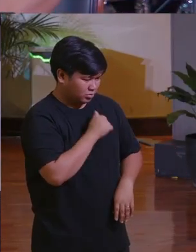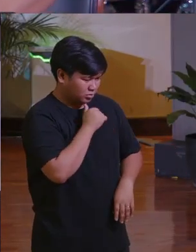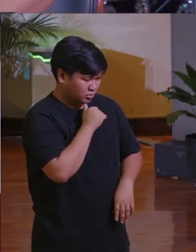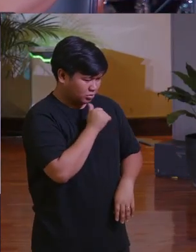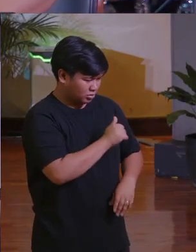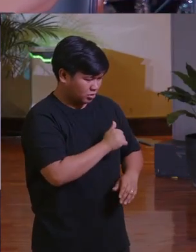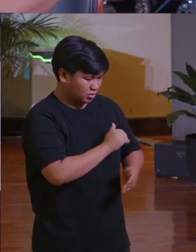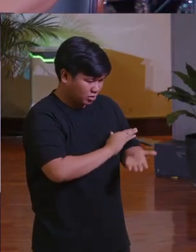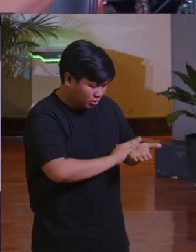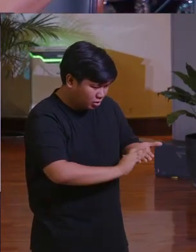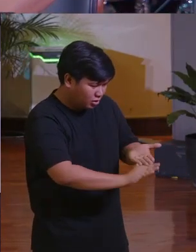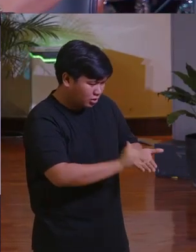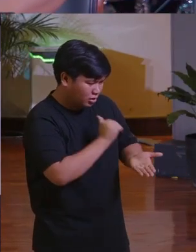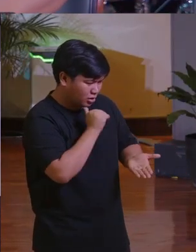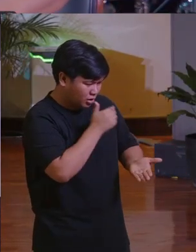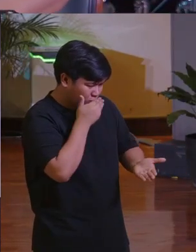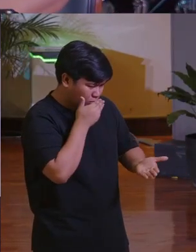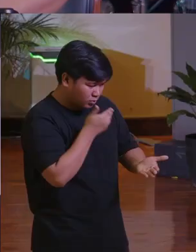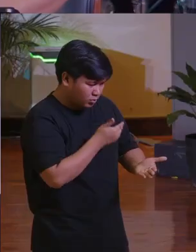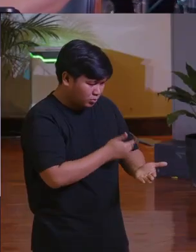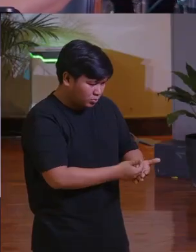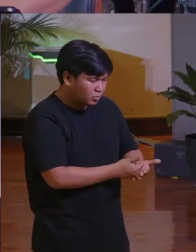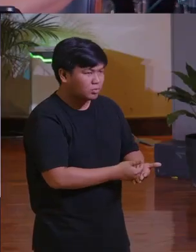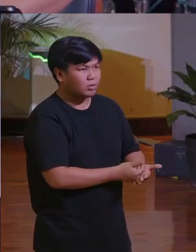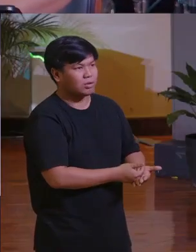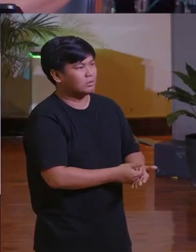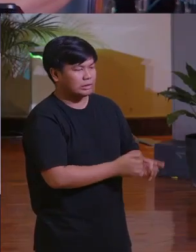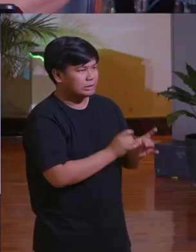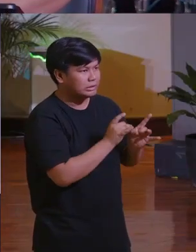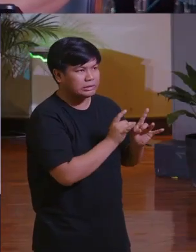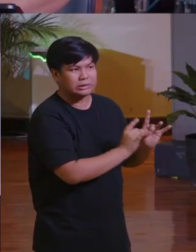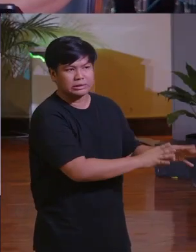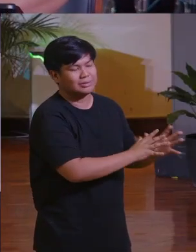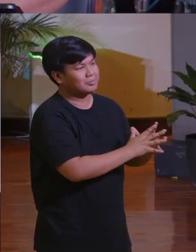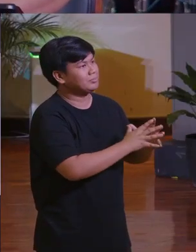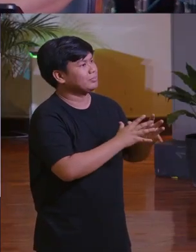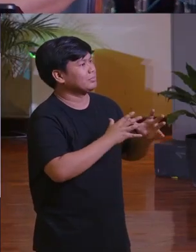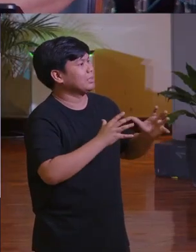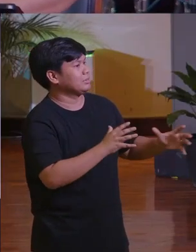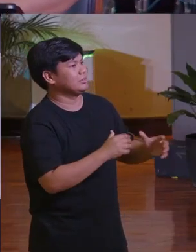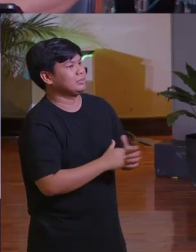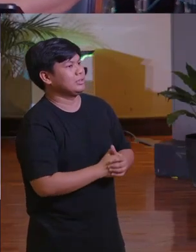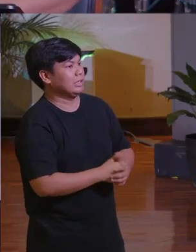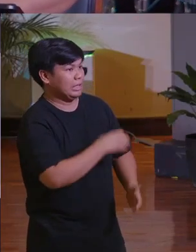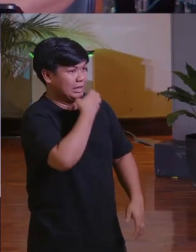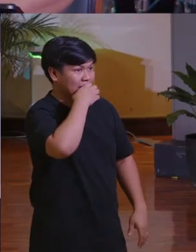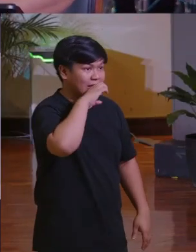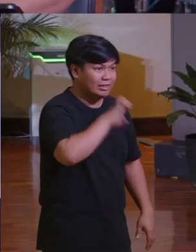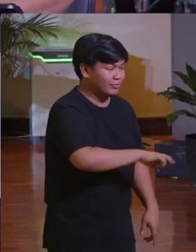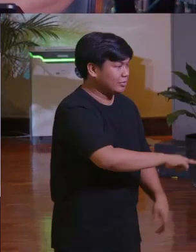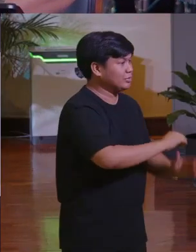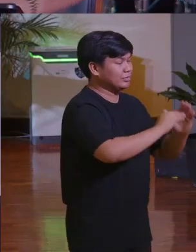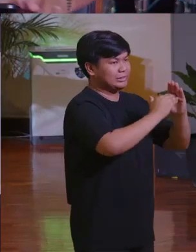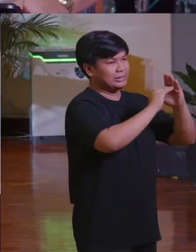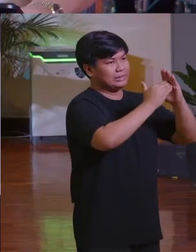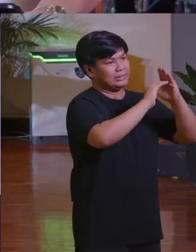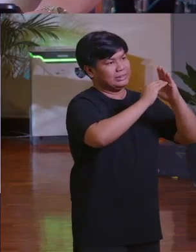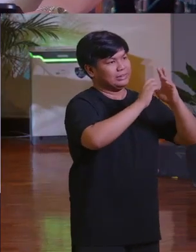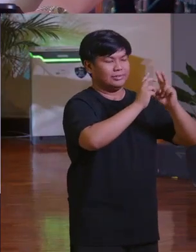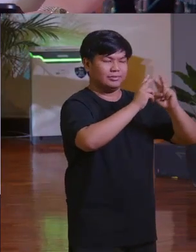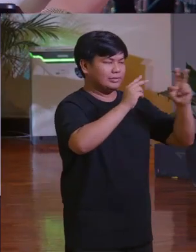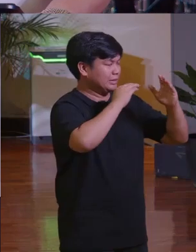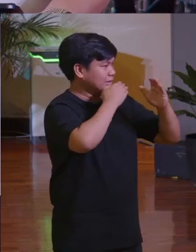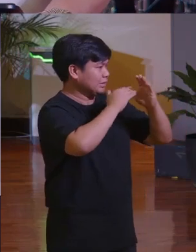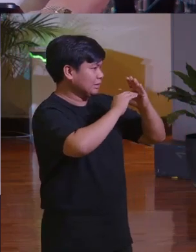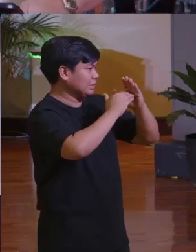tayong banalin para tayo ay maligtas niya. Isang evil na city.